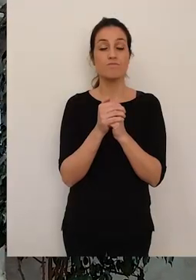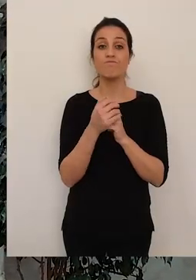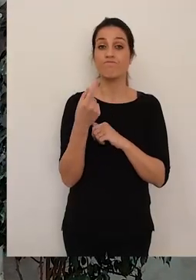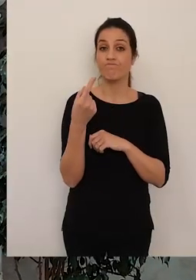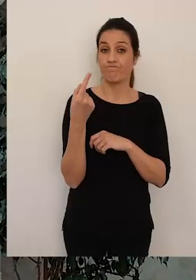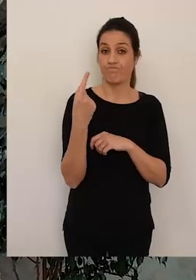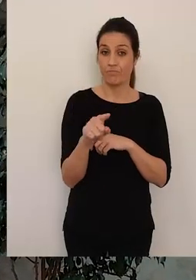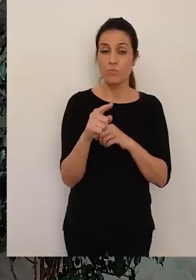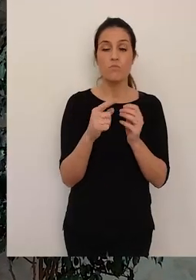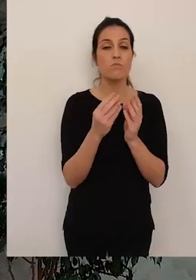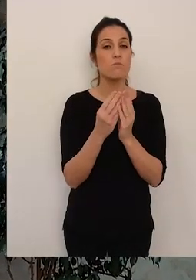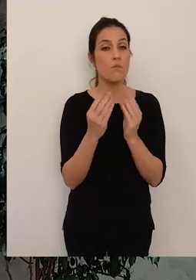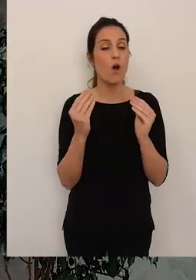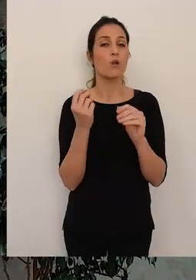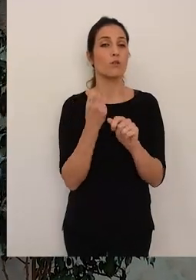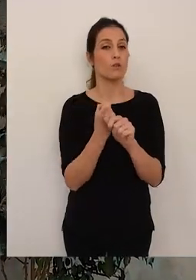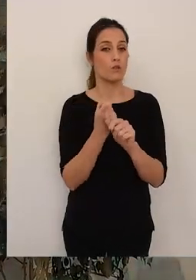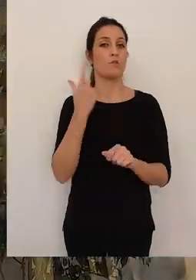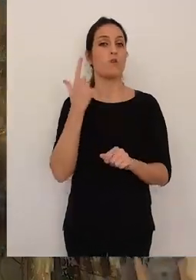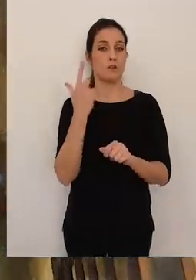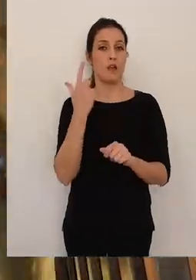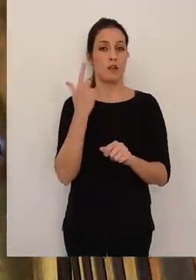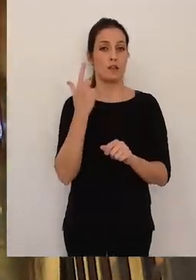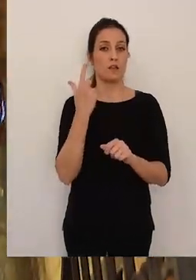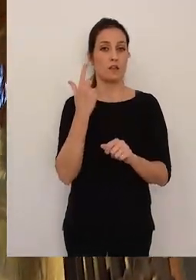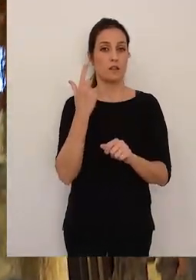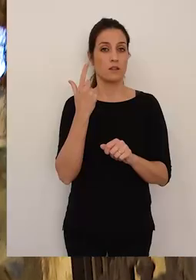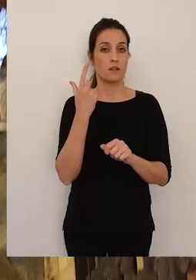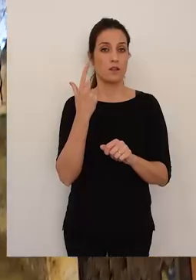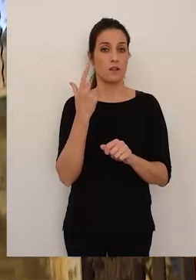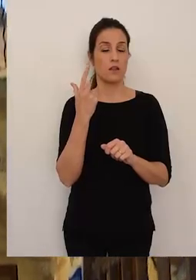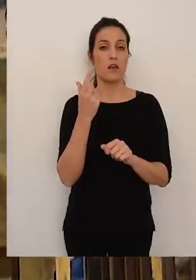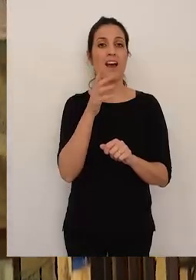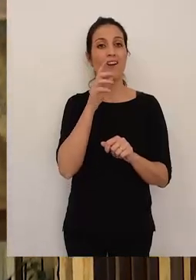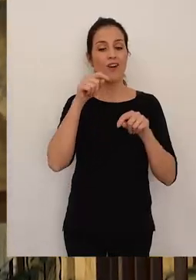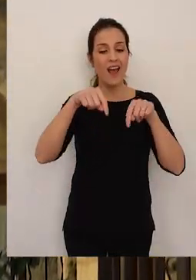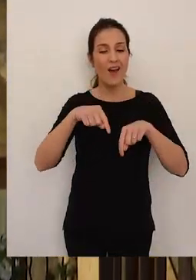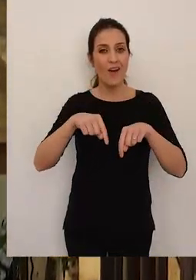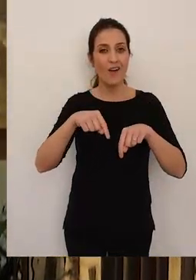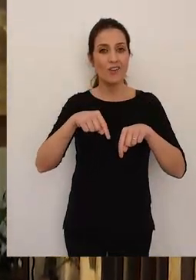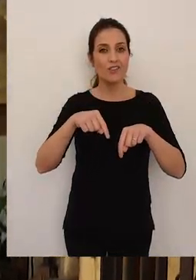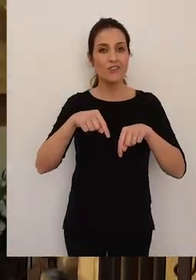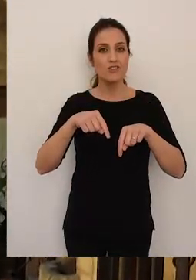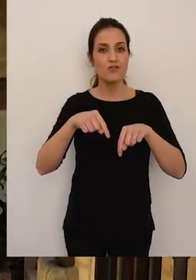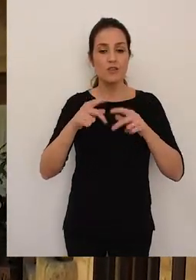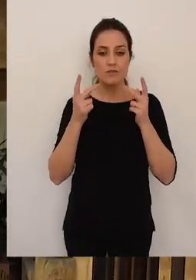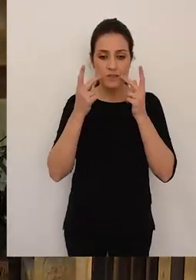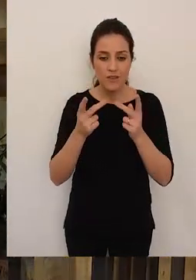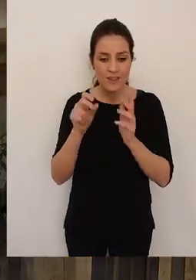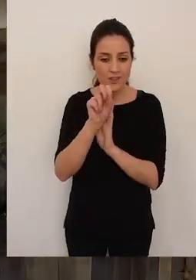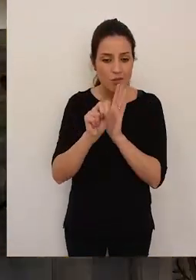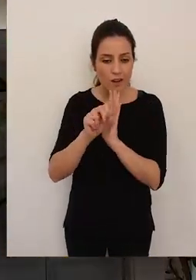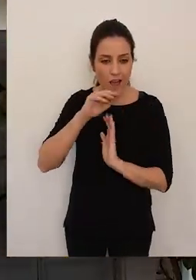Esse rappresentano un patrimonio architettonico di inestimabile valore, dove ancora oggi si respira il sapore antico del Salento